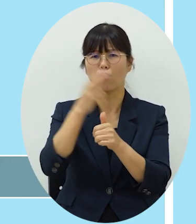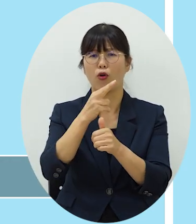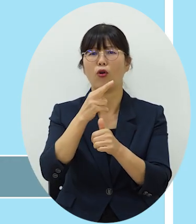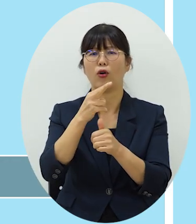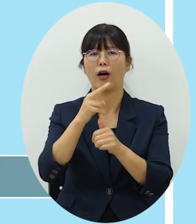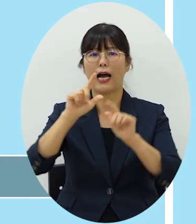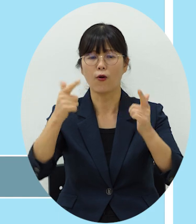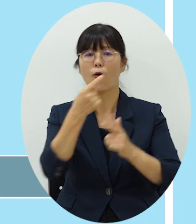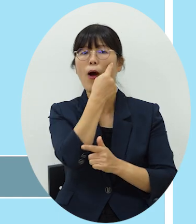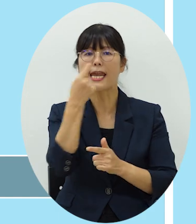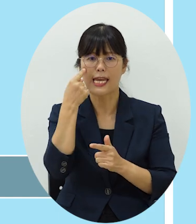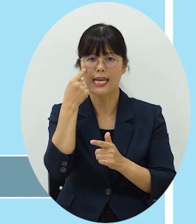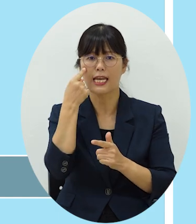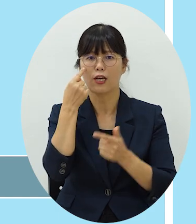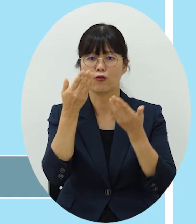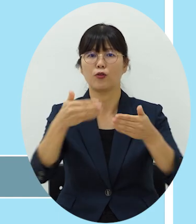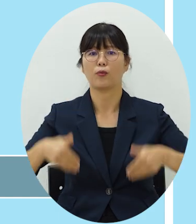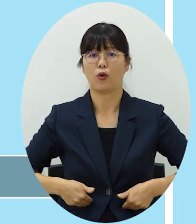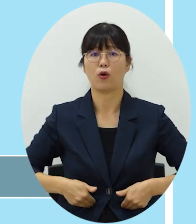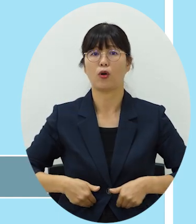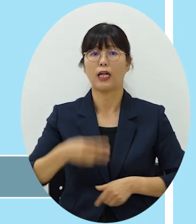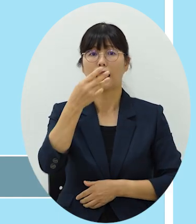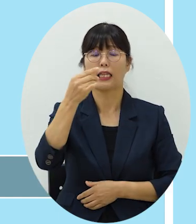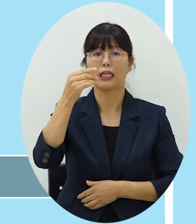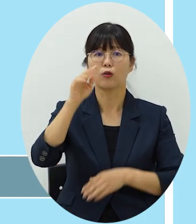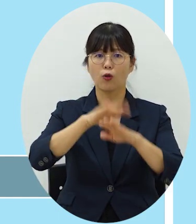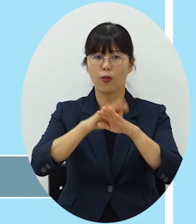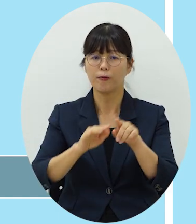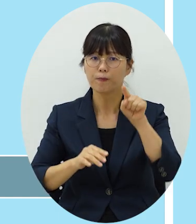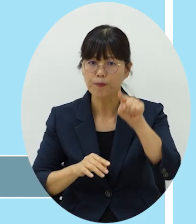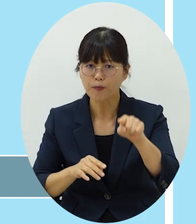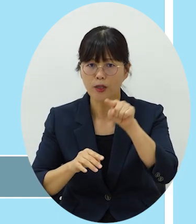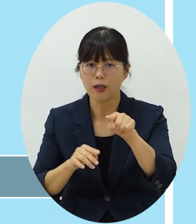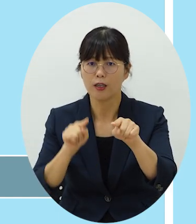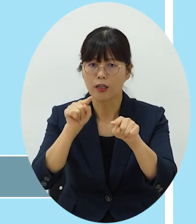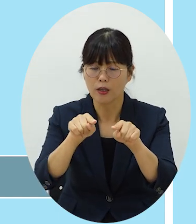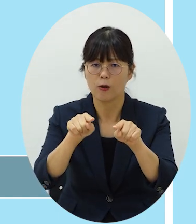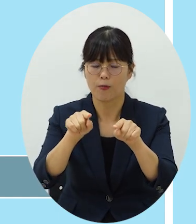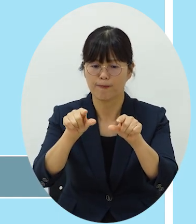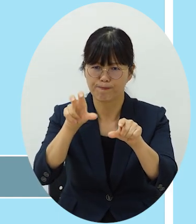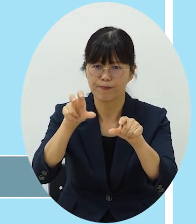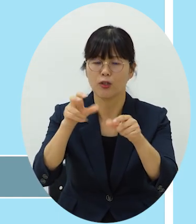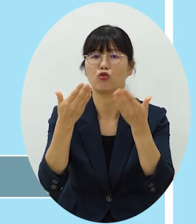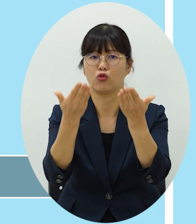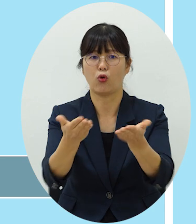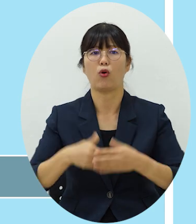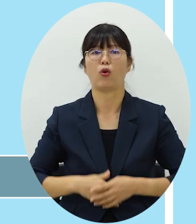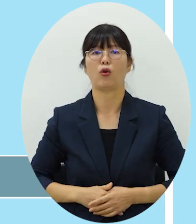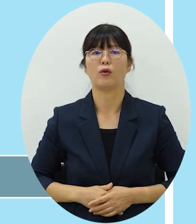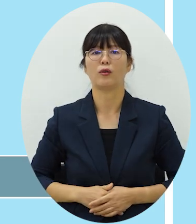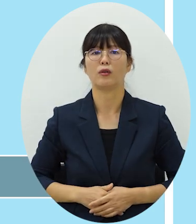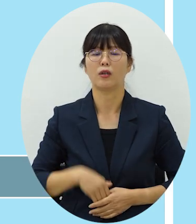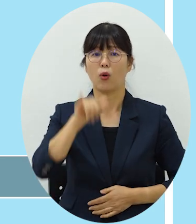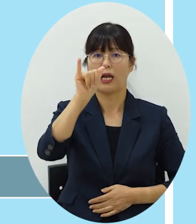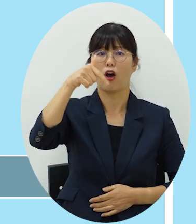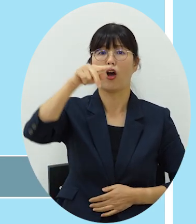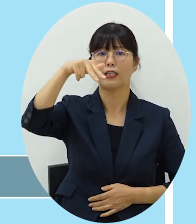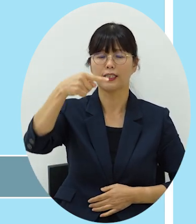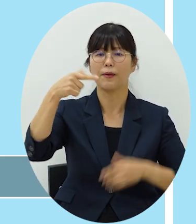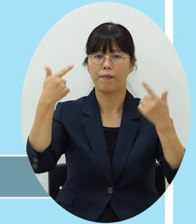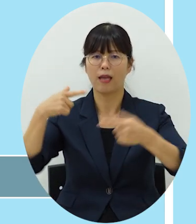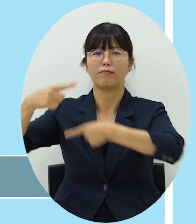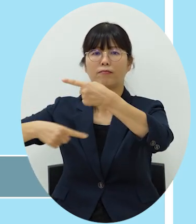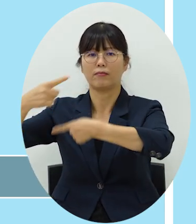느슨하지는 않은지 확인해 주도록 하며 T튜브는 손가락 한두 개 정도 들어갈 정도로만 고정해 주도록 합니다. Y거즈는